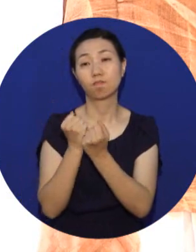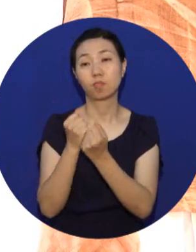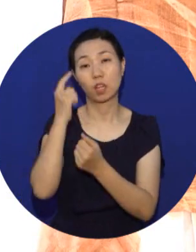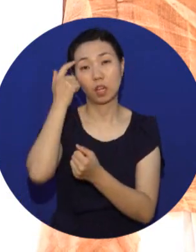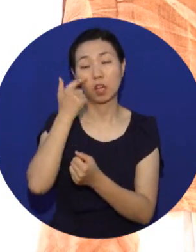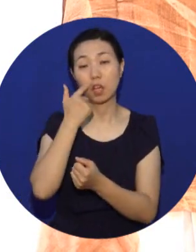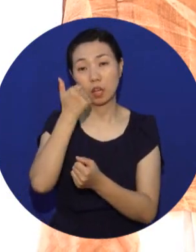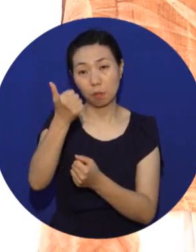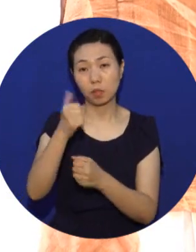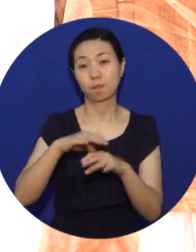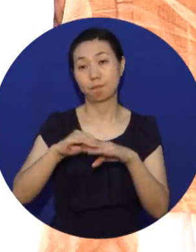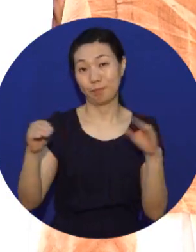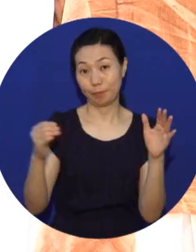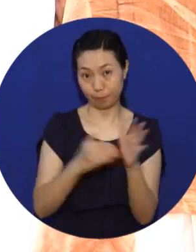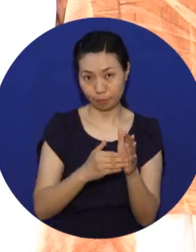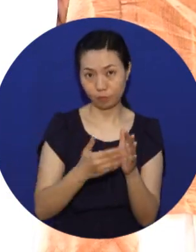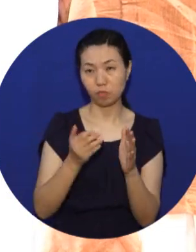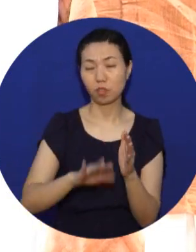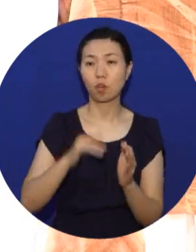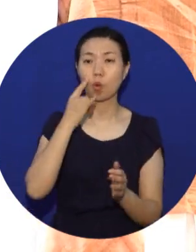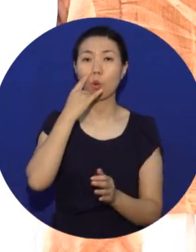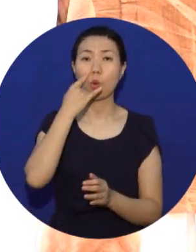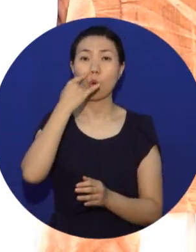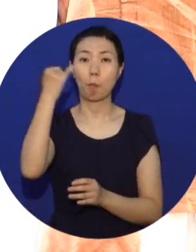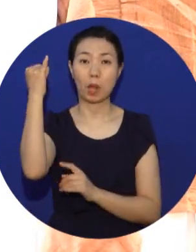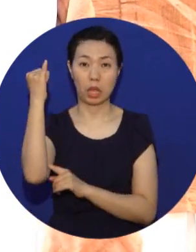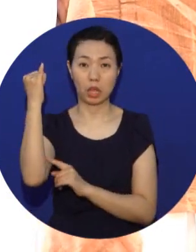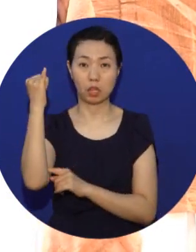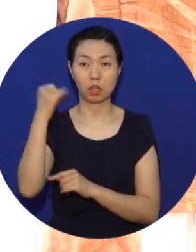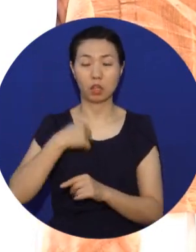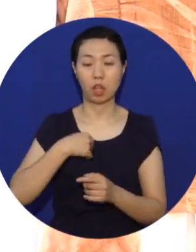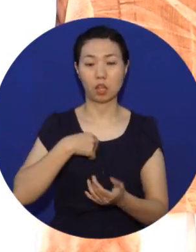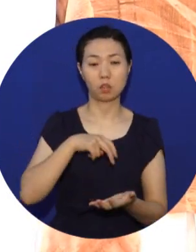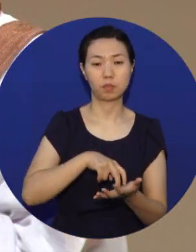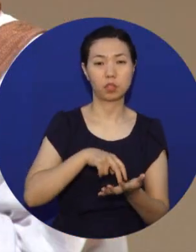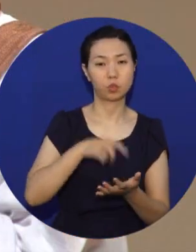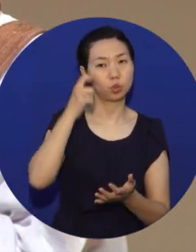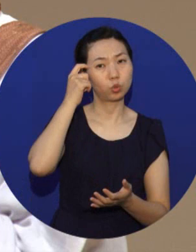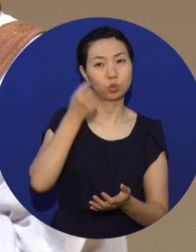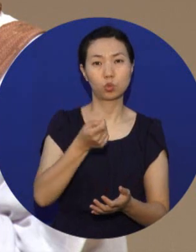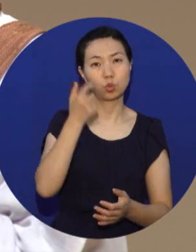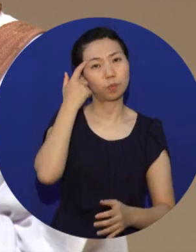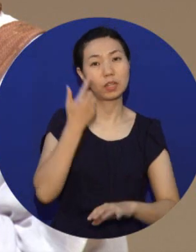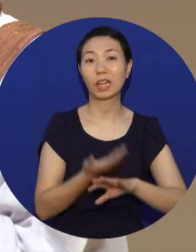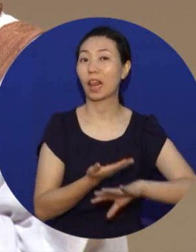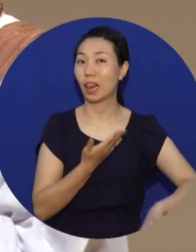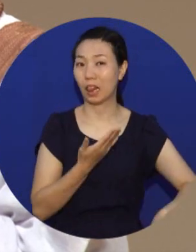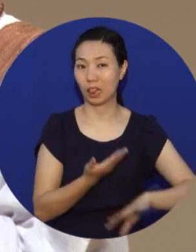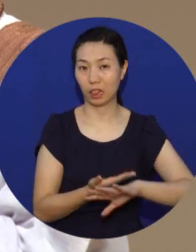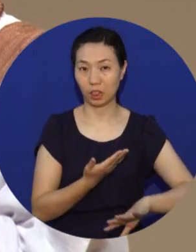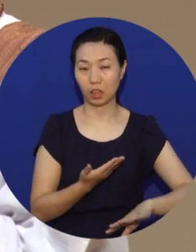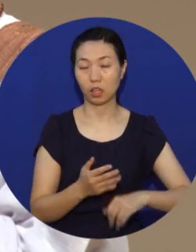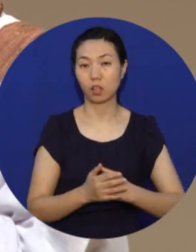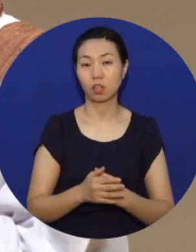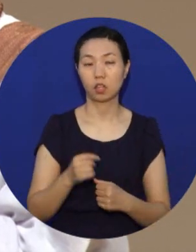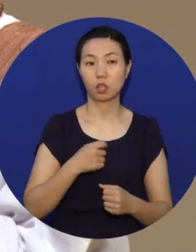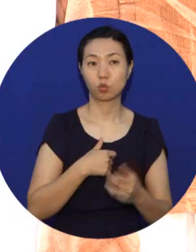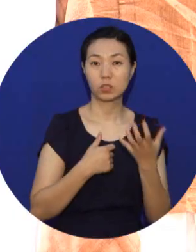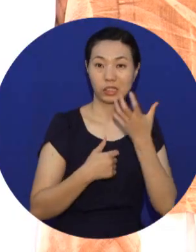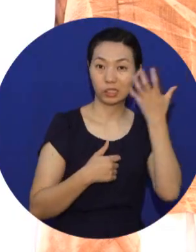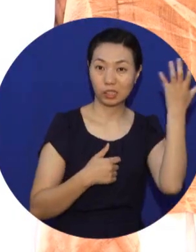마음에. 근데 엄마는 이제 저랑 굉장히 좀 가치관이 다르세요. 저는 좀